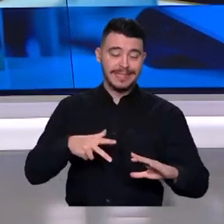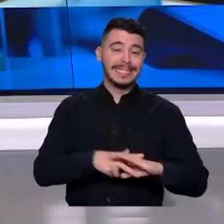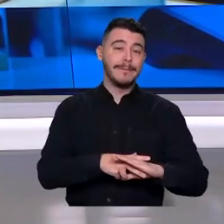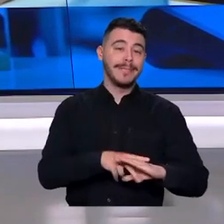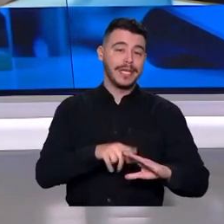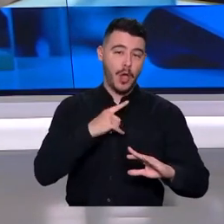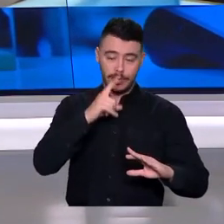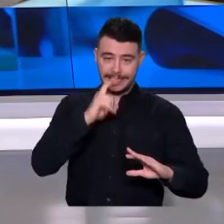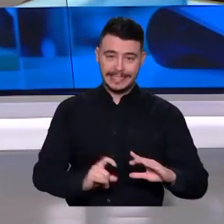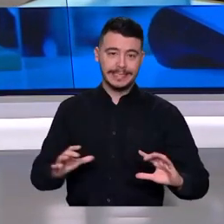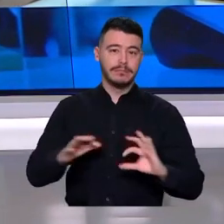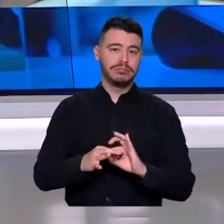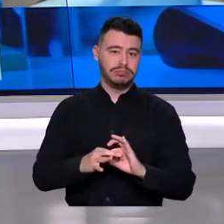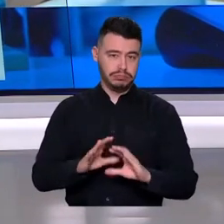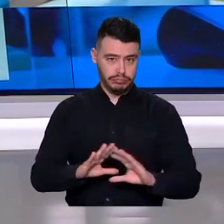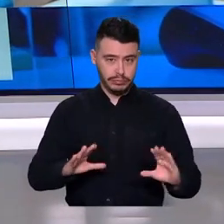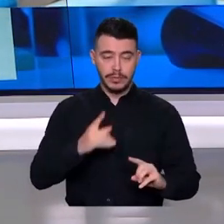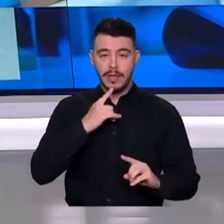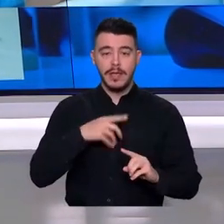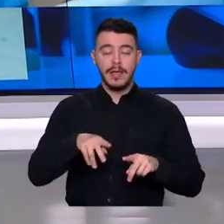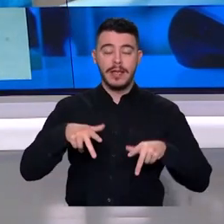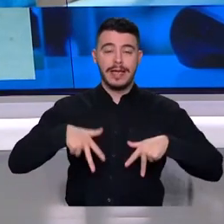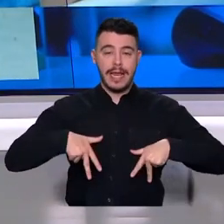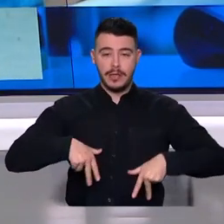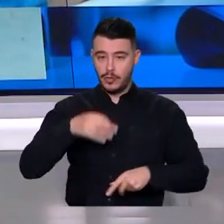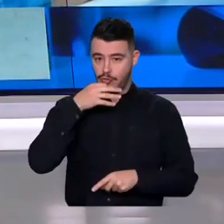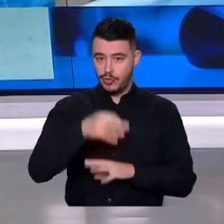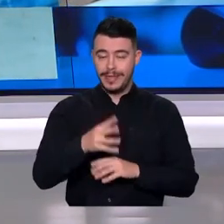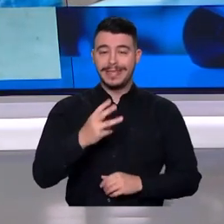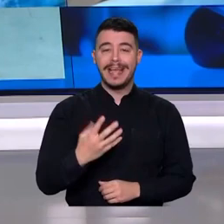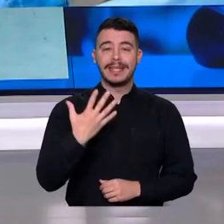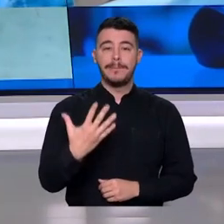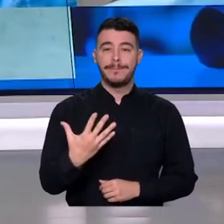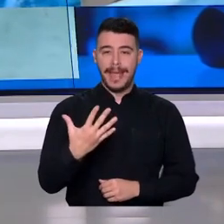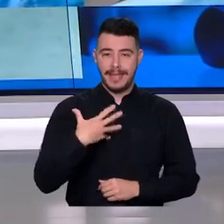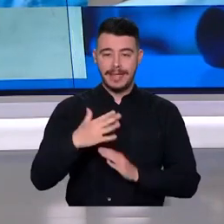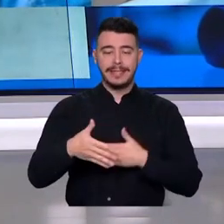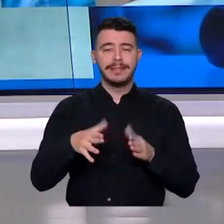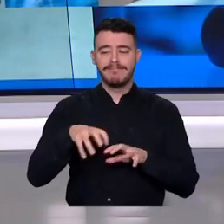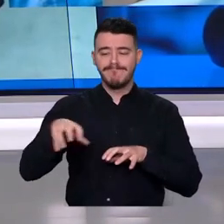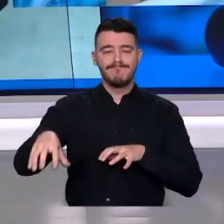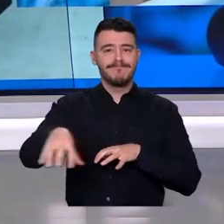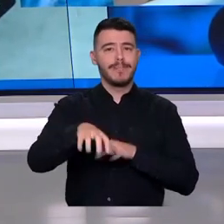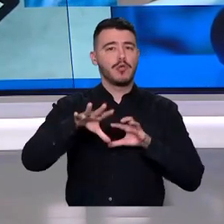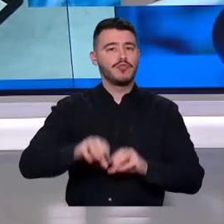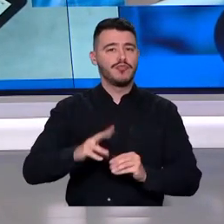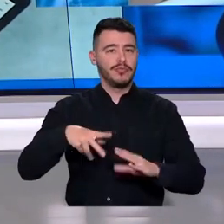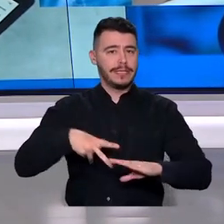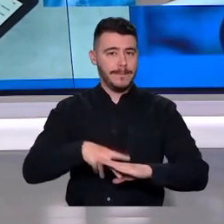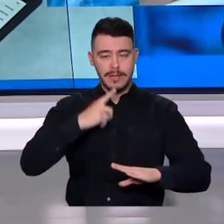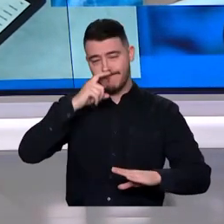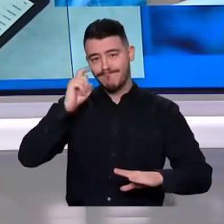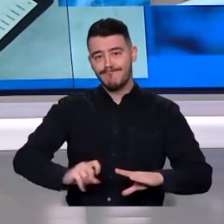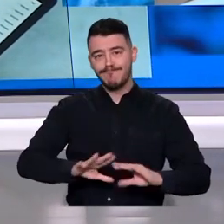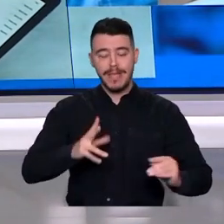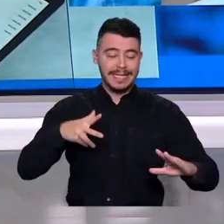καδ επαγγέλματα τα οποία αποκτούν pos και η άλλη είναι η διασύνδεση των ταμειακών μηχανών με τα pos για τα δεύτερα για τα οποίο μιλάω